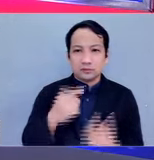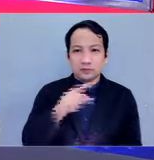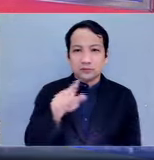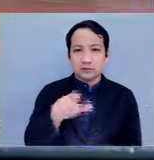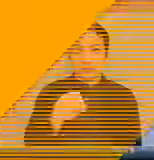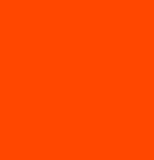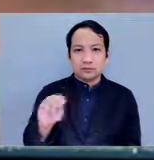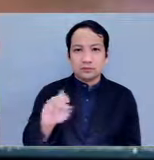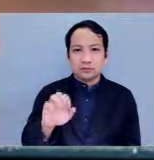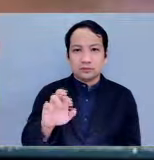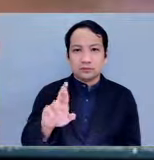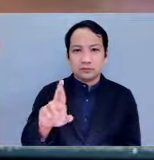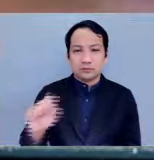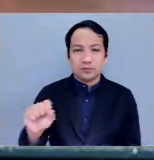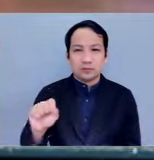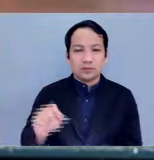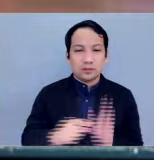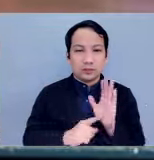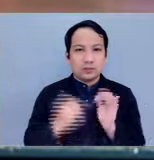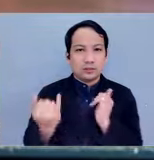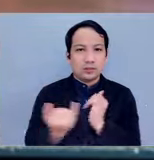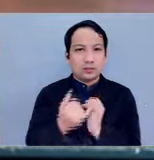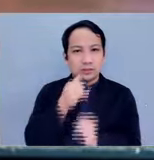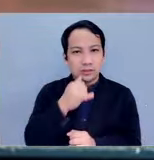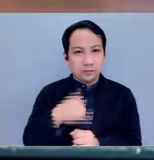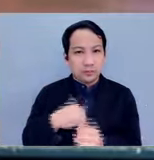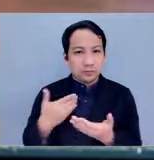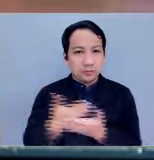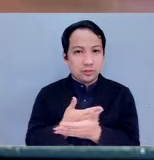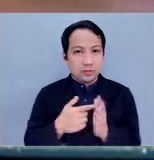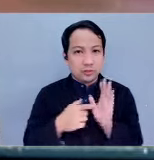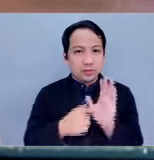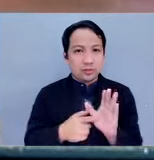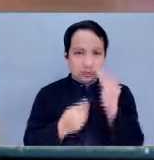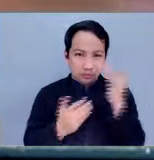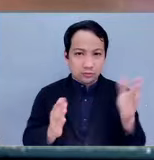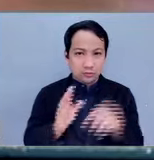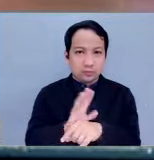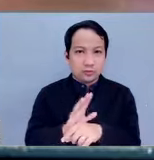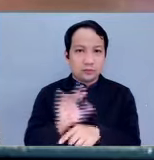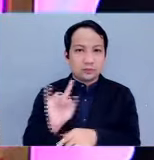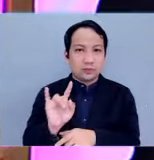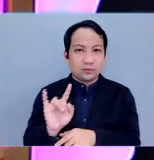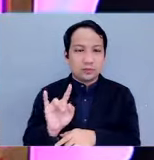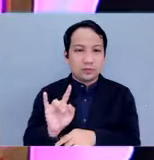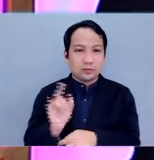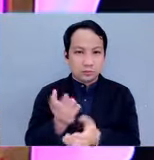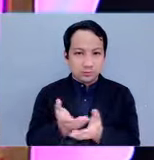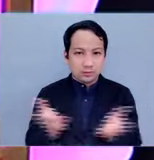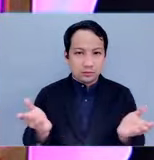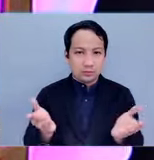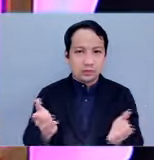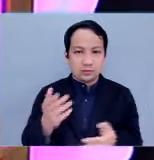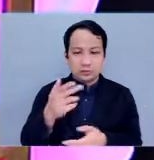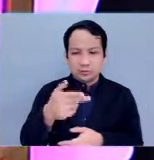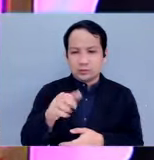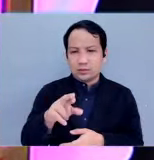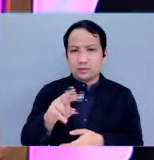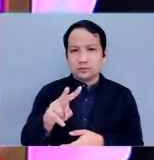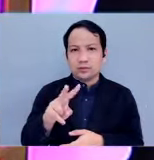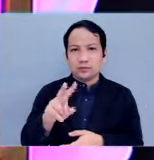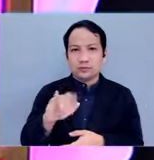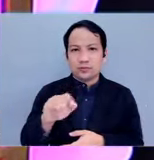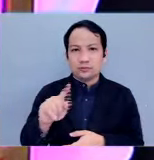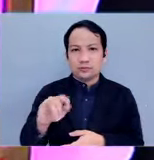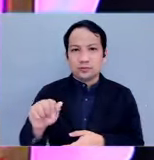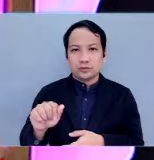Zoomers. Ipinakilala na kahapon ang mga bida ng series sa kanilang MediaCon. Ipresenta sina Harvey Bautista na gumaganap bilang